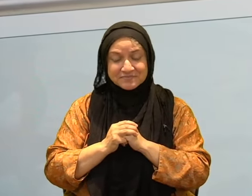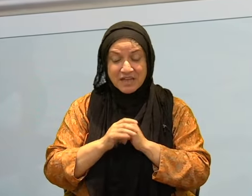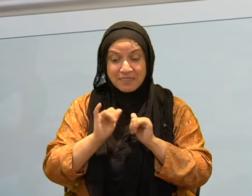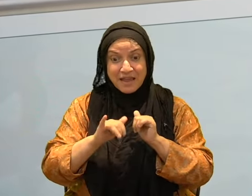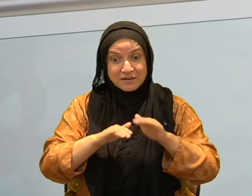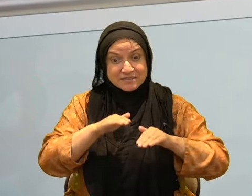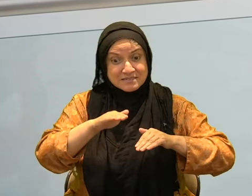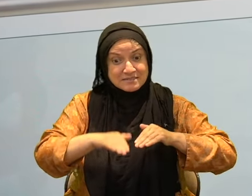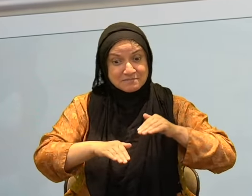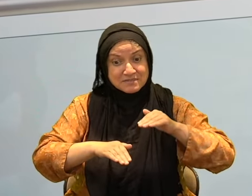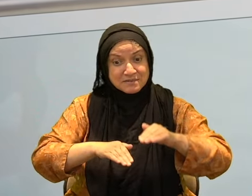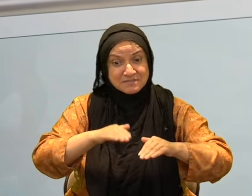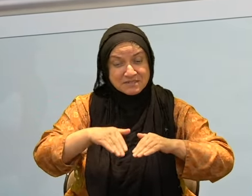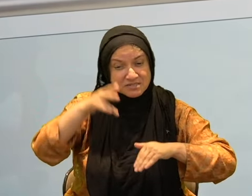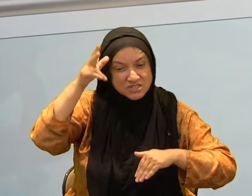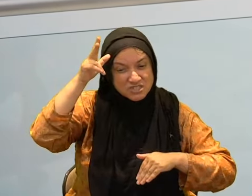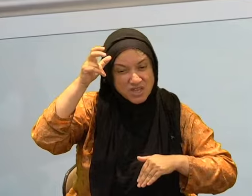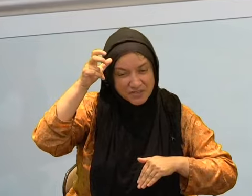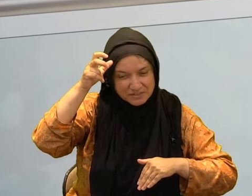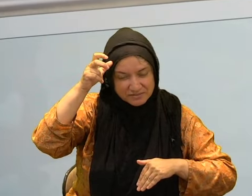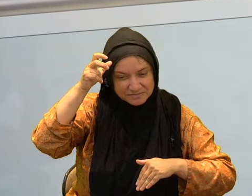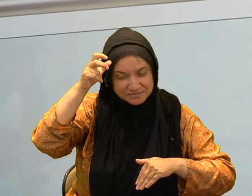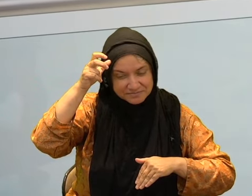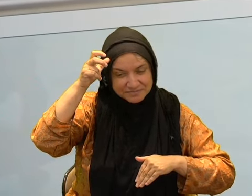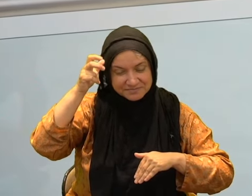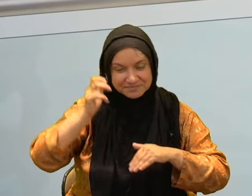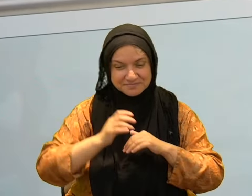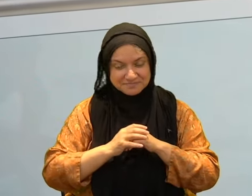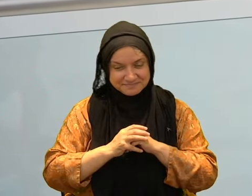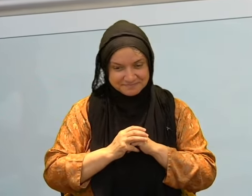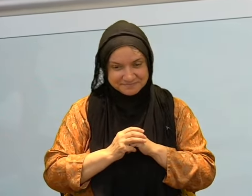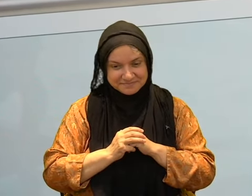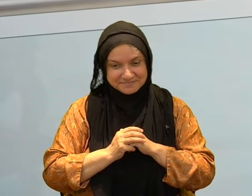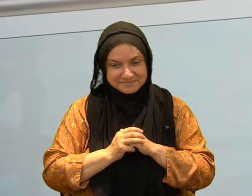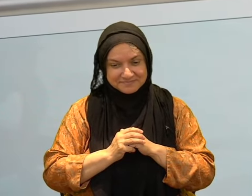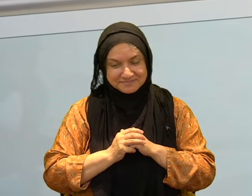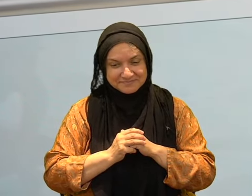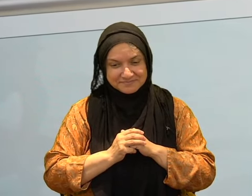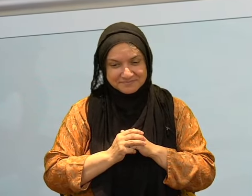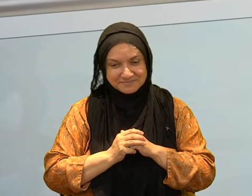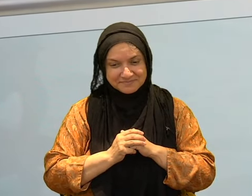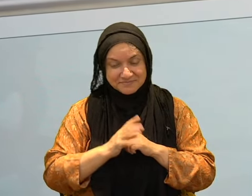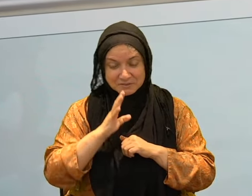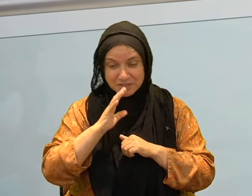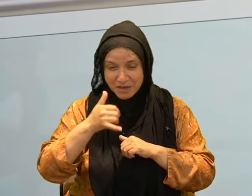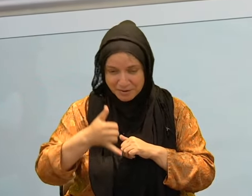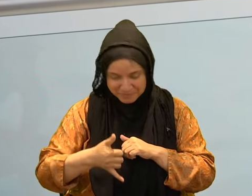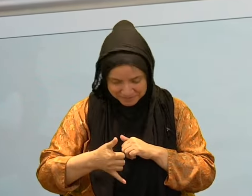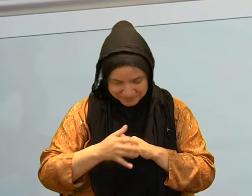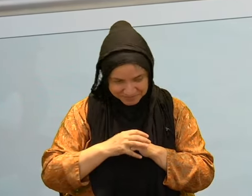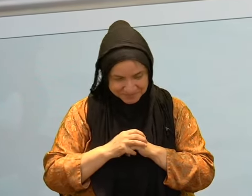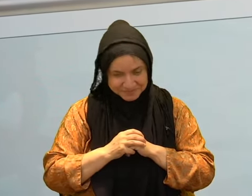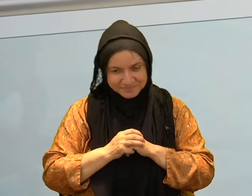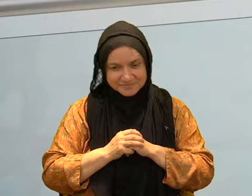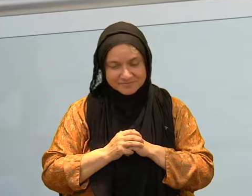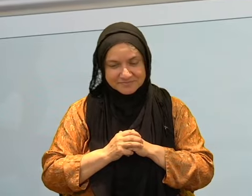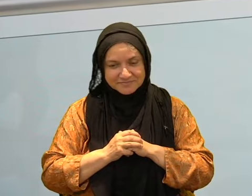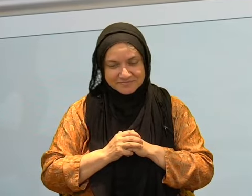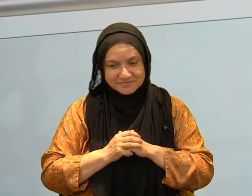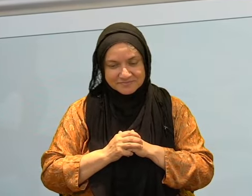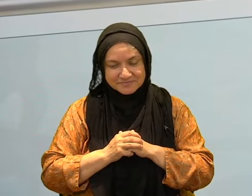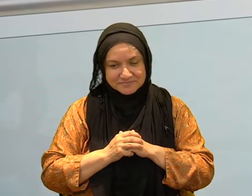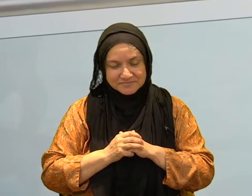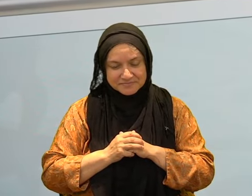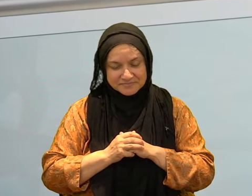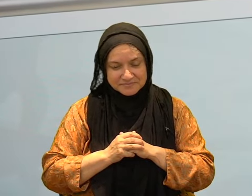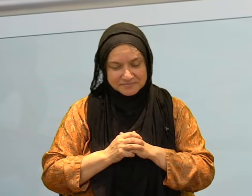مَا أَعْجَزَنِي بَنُوا آدَمْ فَلَنْ يُعْجِزُونِي فِي ثَلَاثٍ. He said that the son of Adam has made me incapable in certain ways,